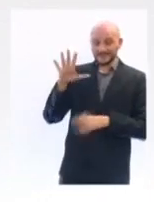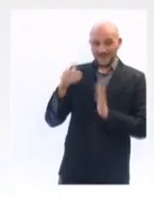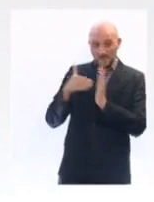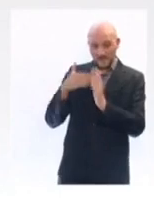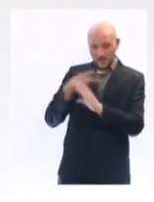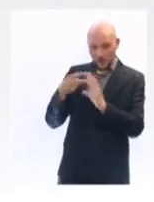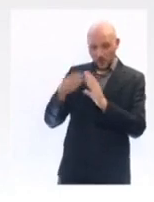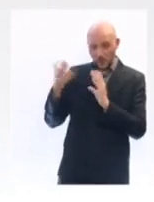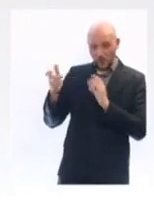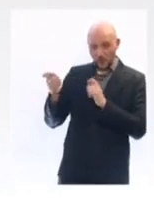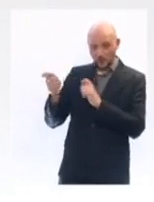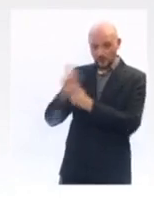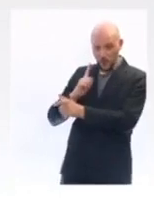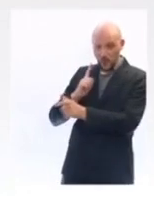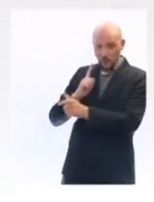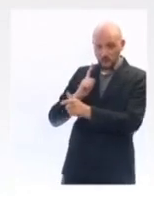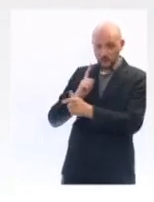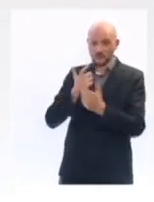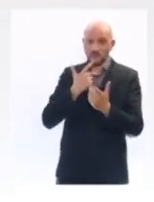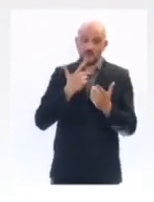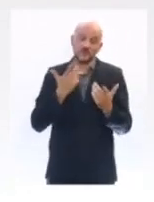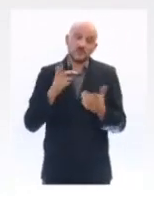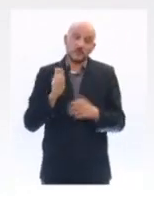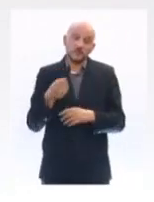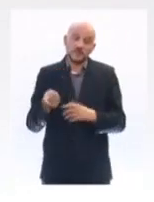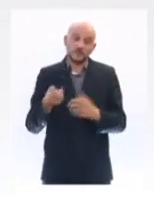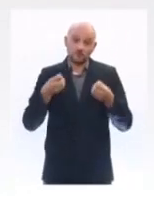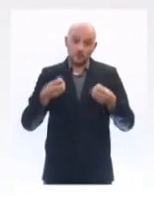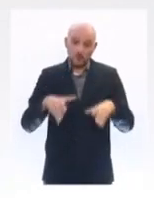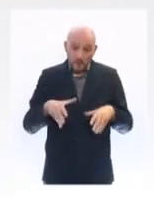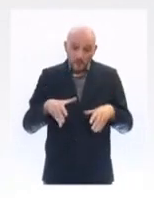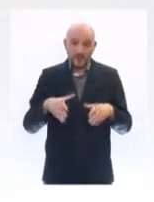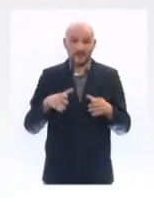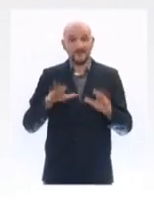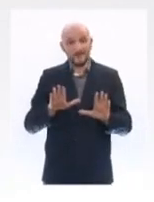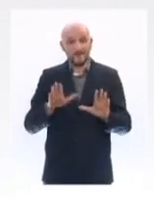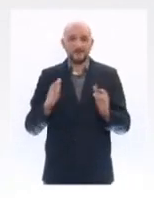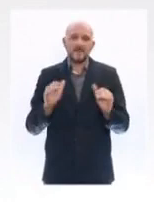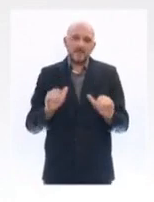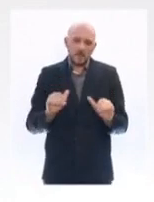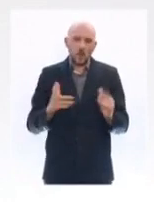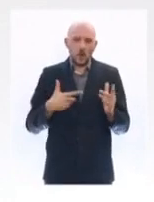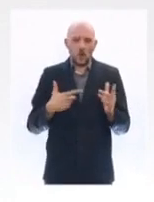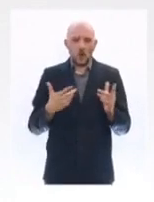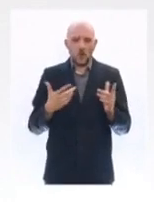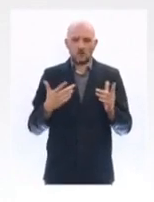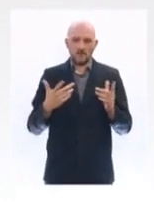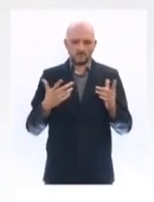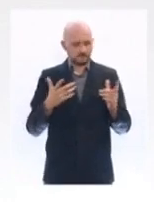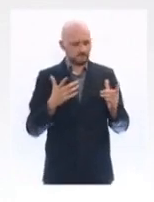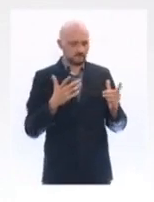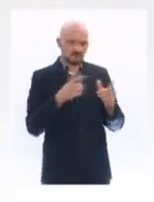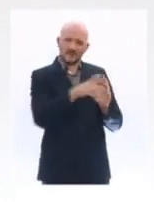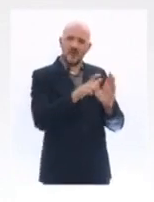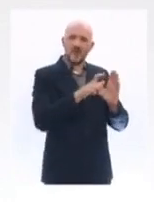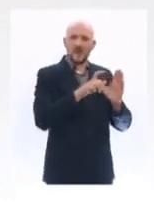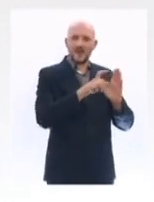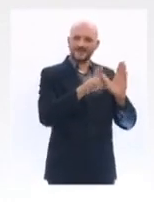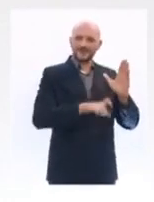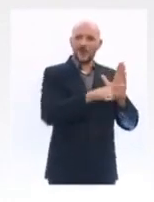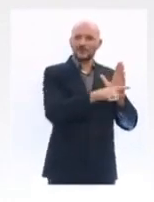locataire, et ça permettra aux entreprises concernées de réduire de manière très significative le montant de leur loyer. Cela correspond